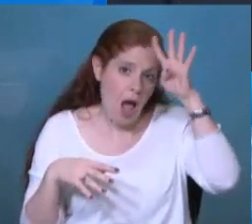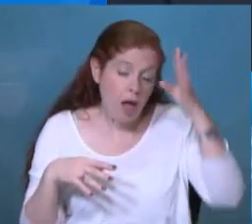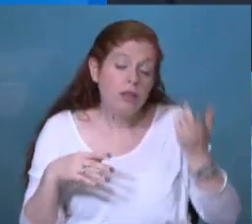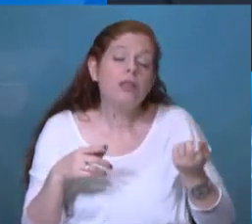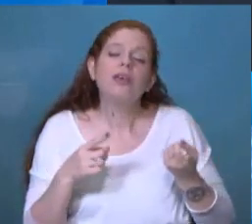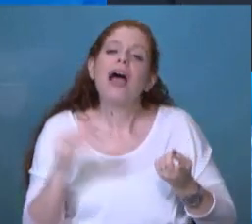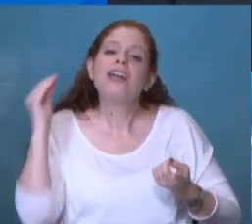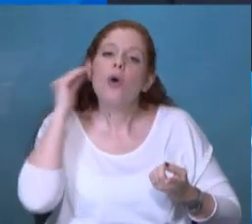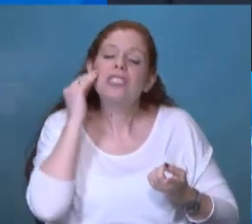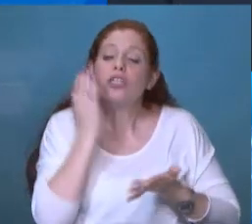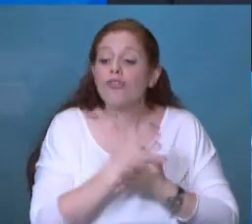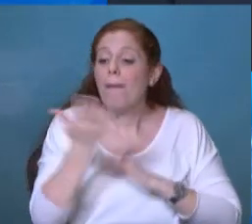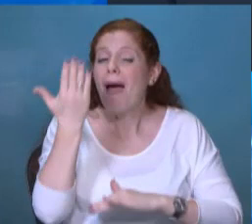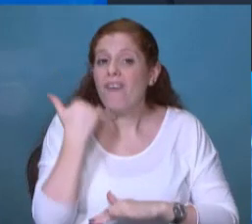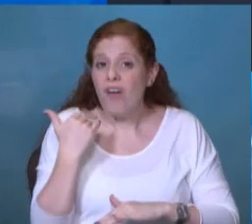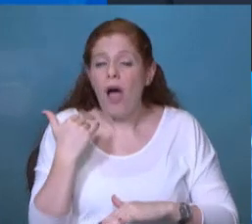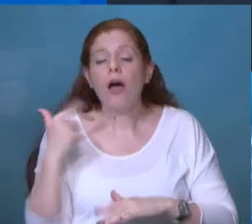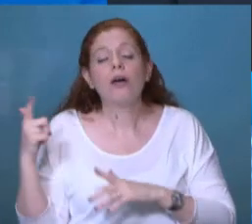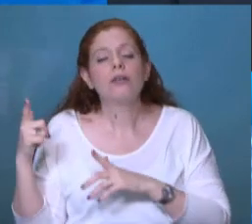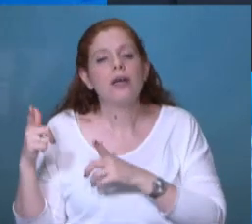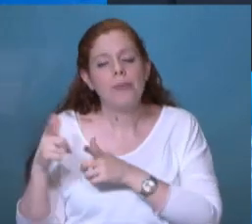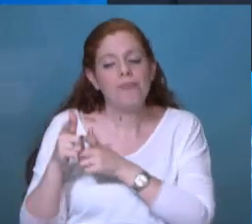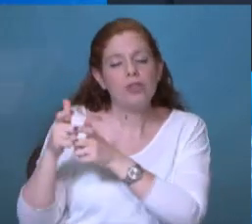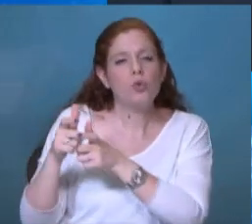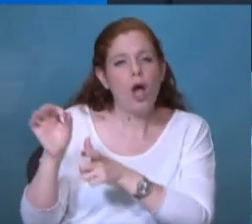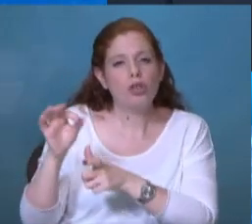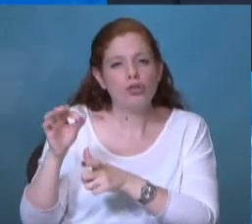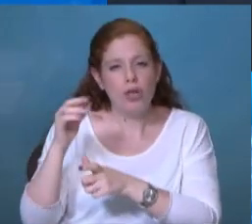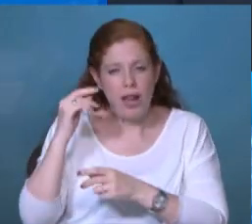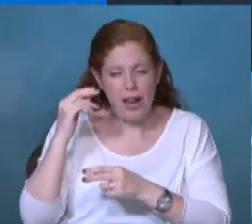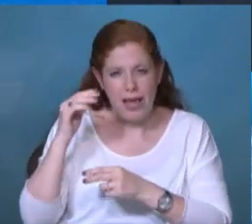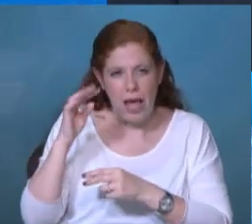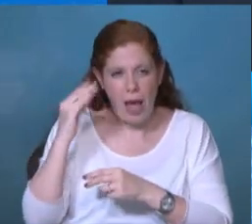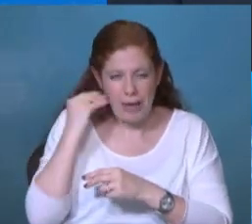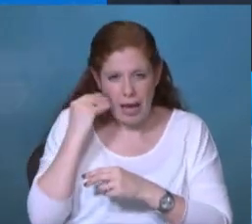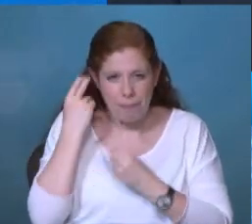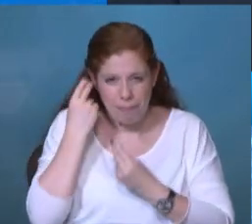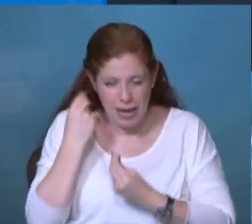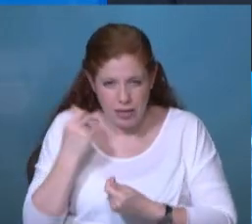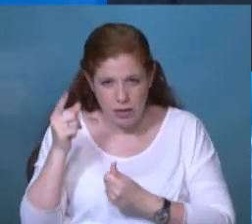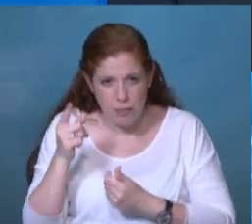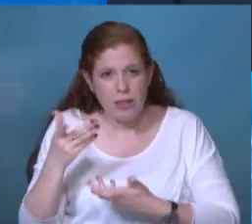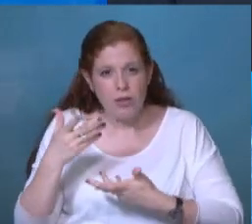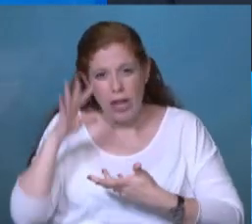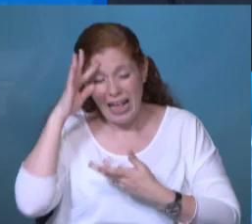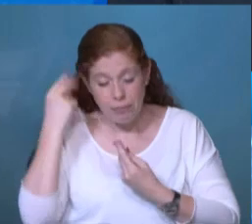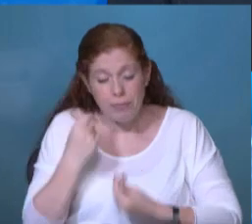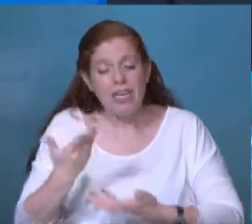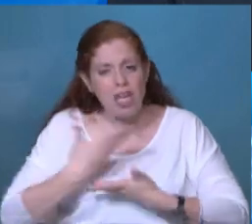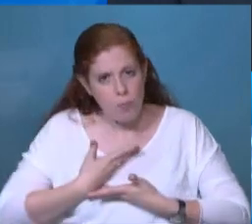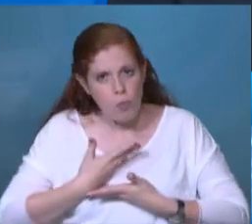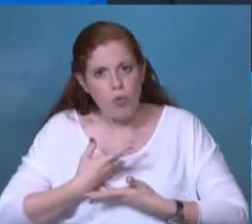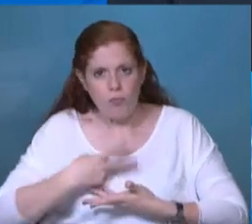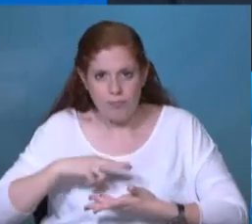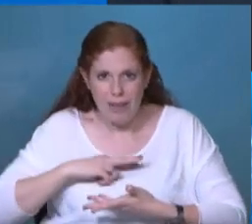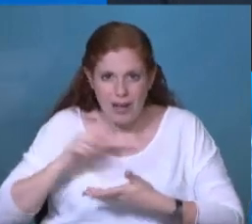נזכיר שכבר בעבר השלוחה של האיראנים בתימן, החוסים כבר קיבלו אחריות על פעולות נגד איחוד האמירויות, כולל אפילו ירי